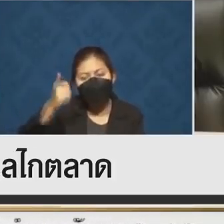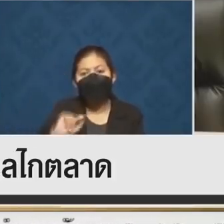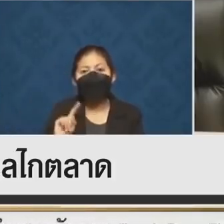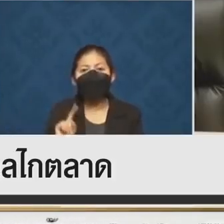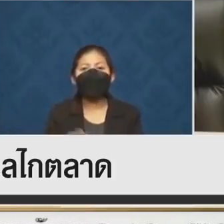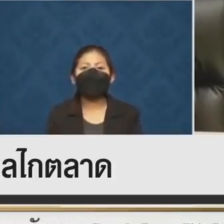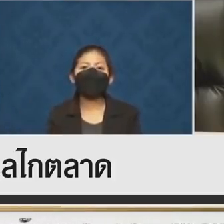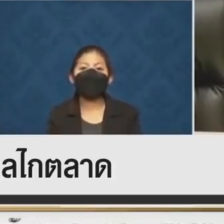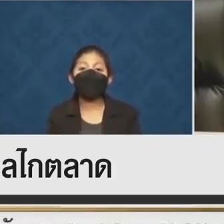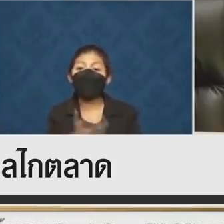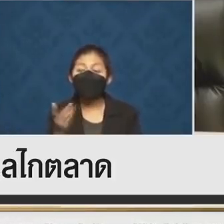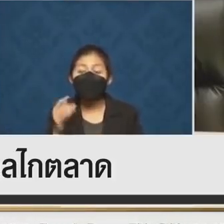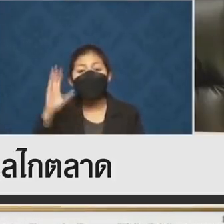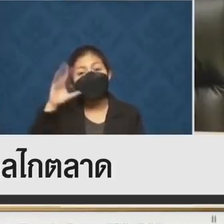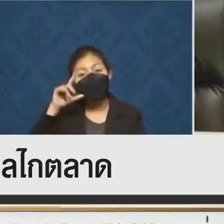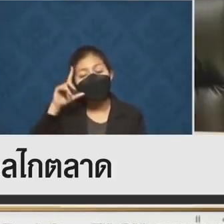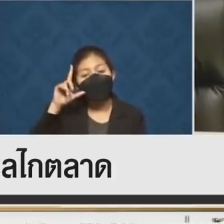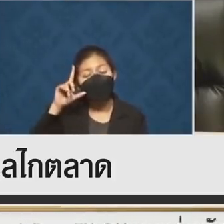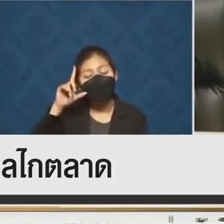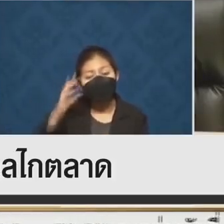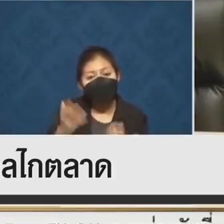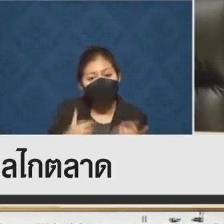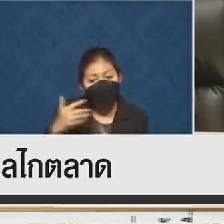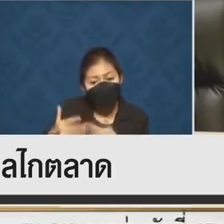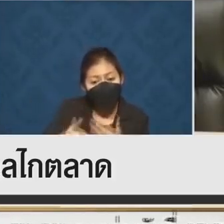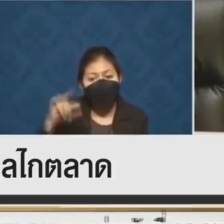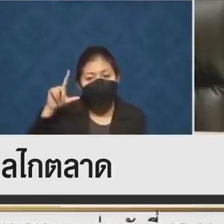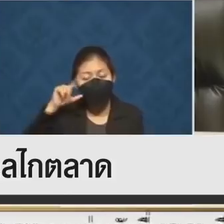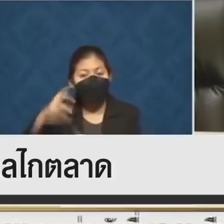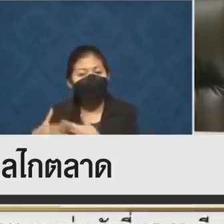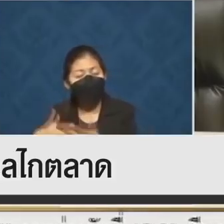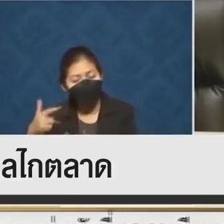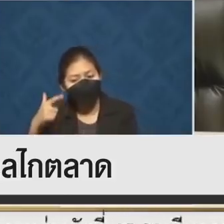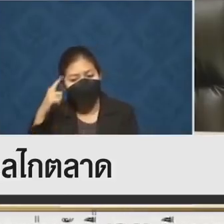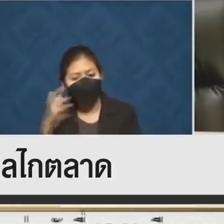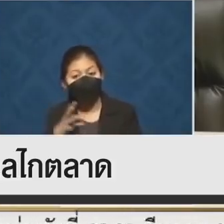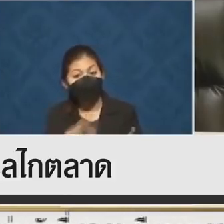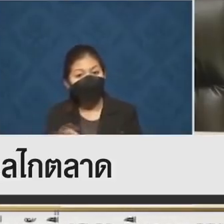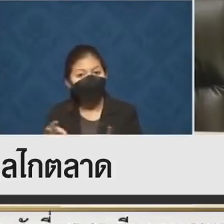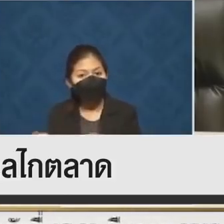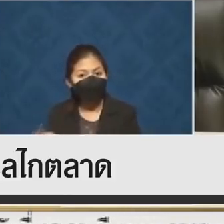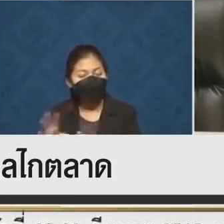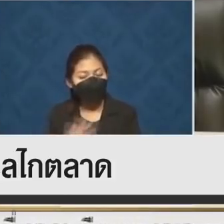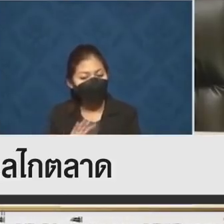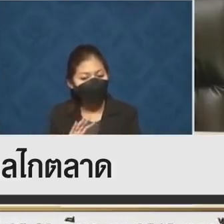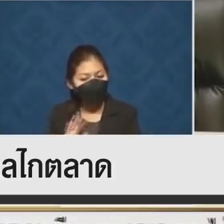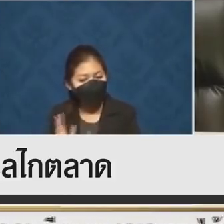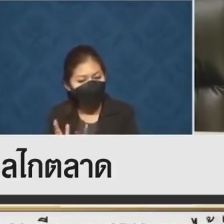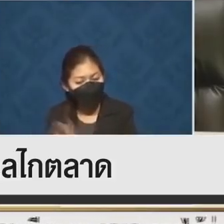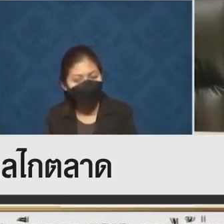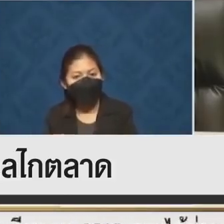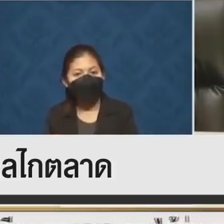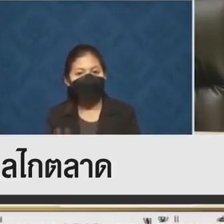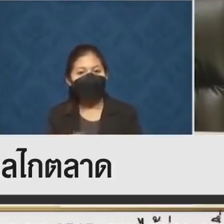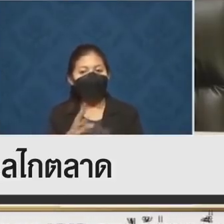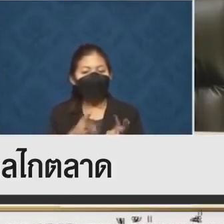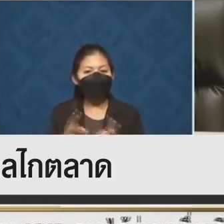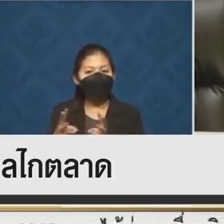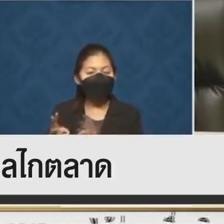ท่านเป็นพ่อค้าท่านก็คงจะต้องรู้ว่านี่คือเทคนิคบิดเบือนกลไกต่